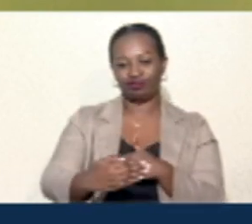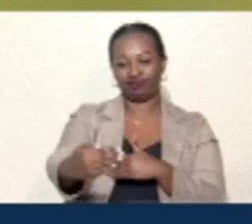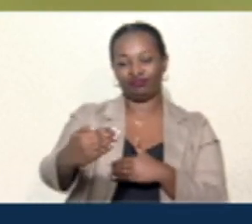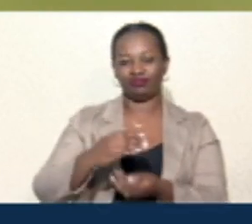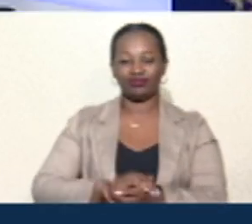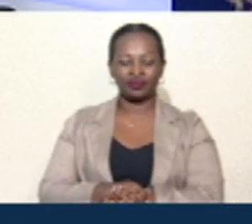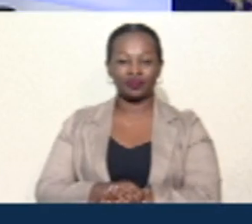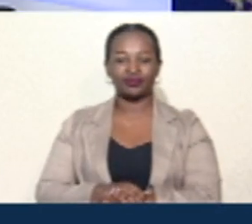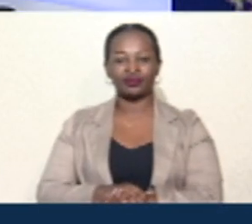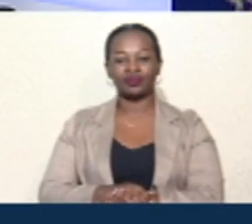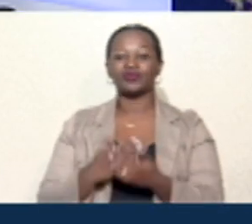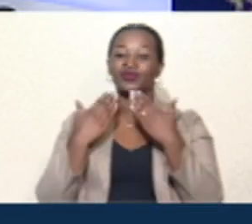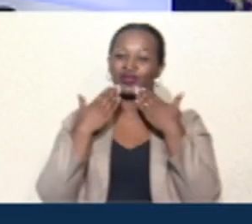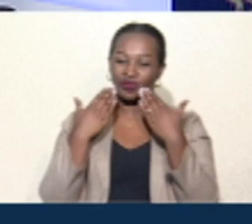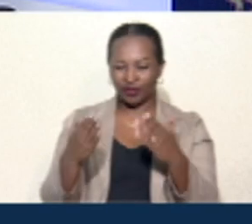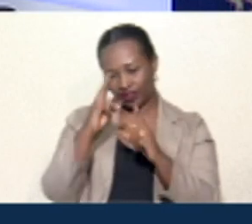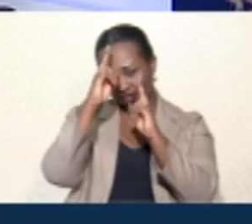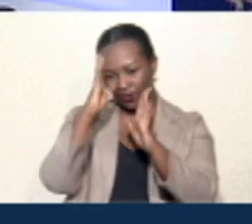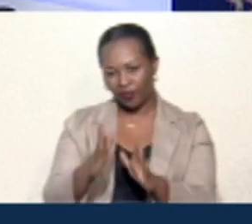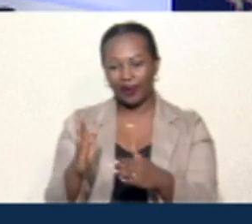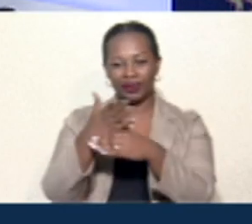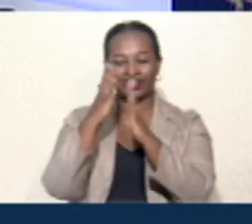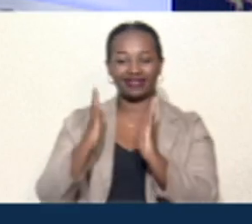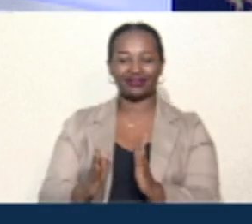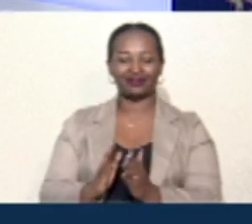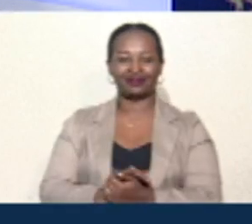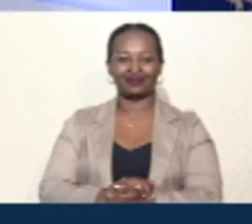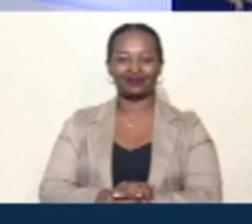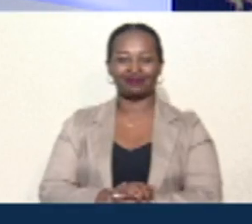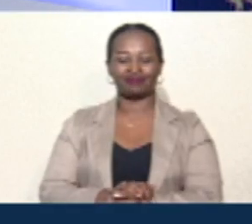Turabashimiye nyakubahwa Minister. Murakoze.